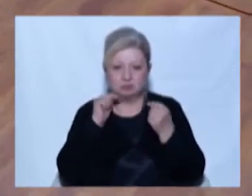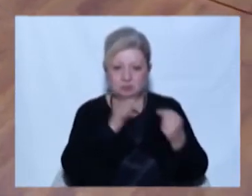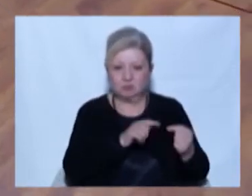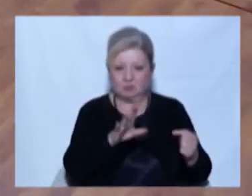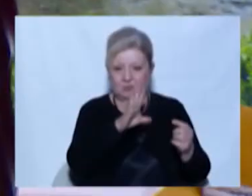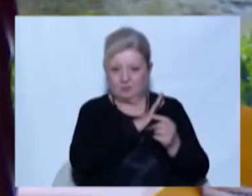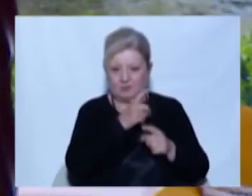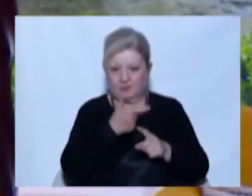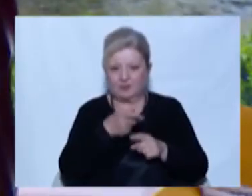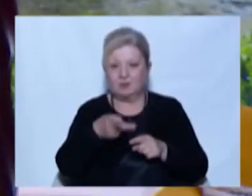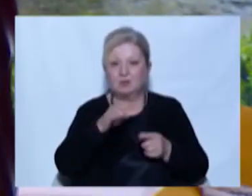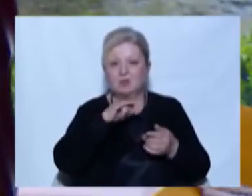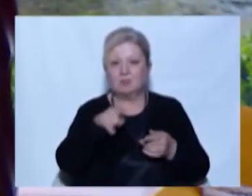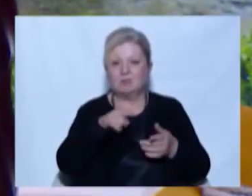ამ